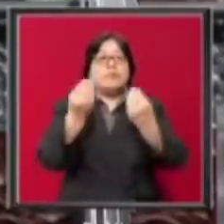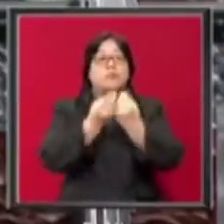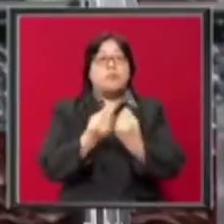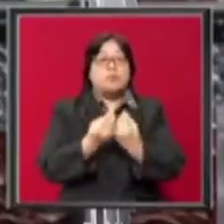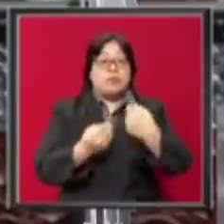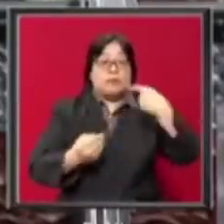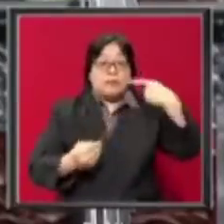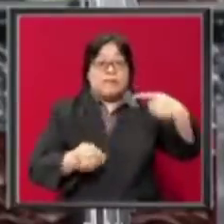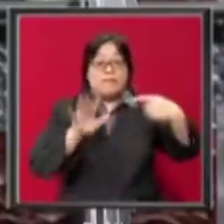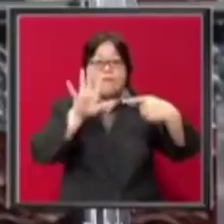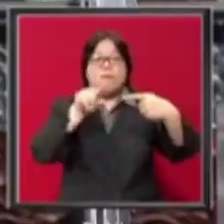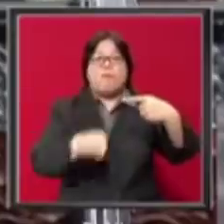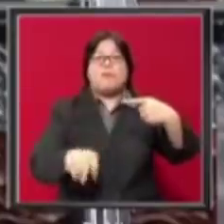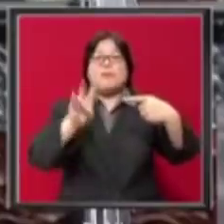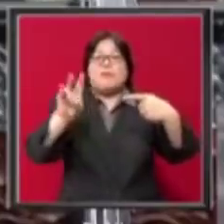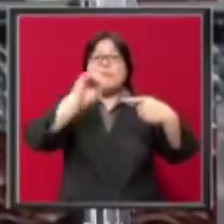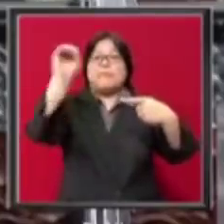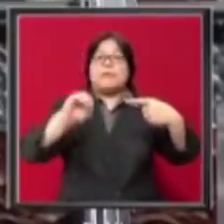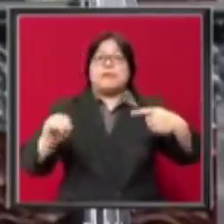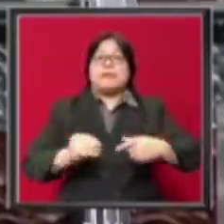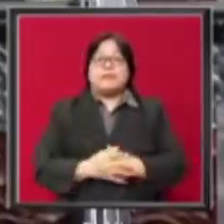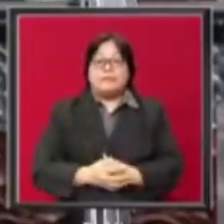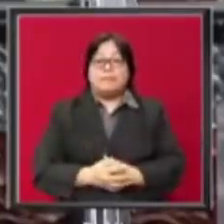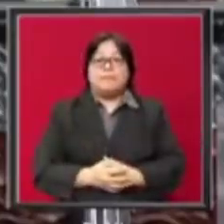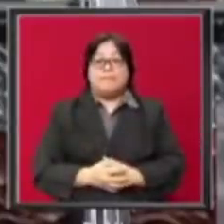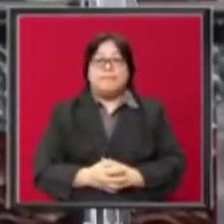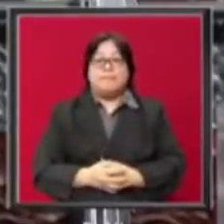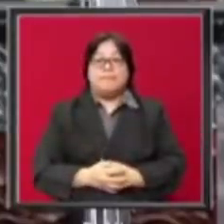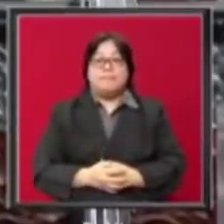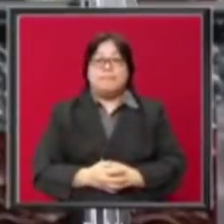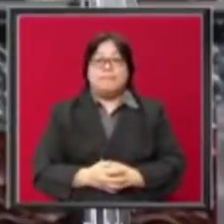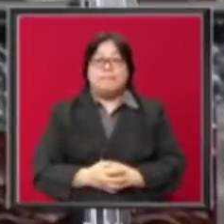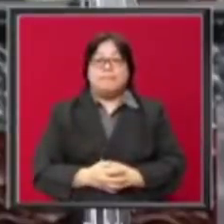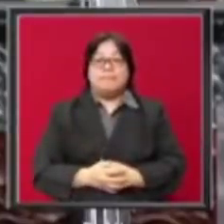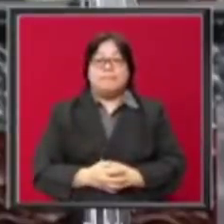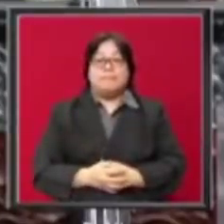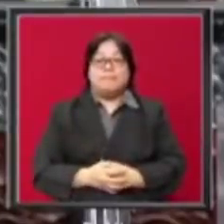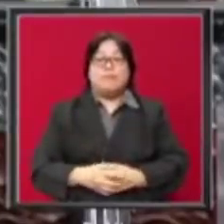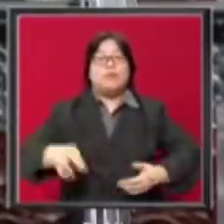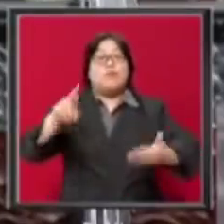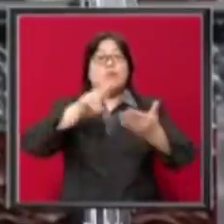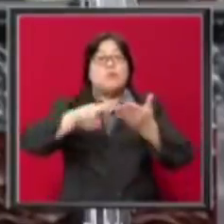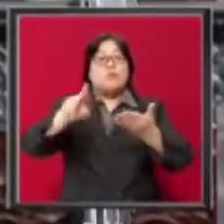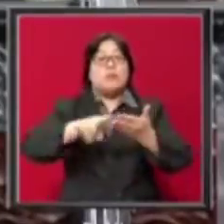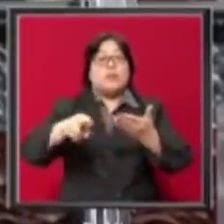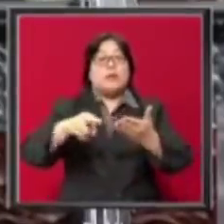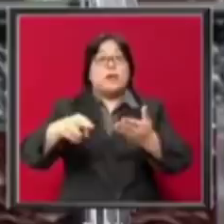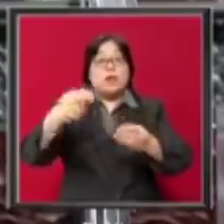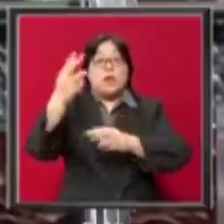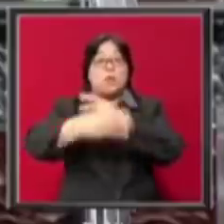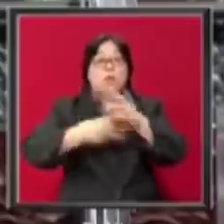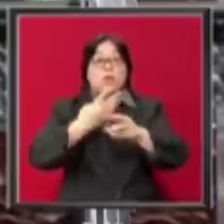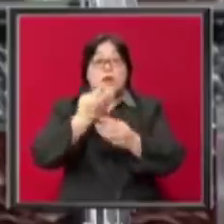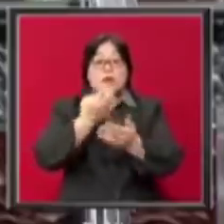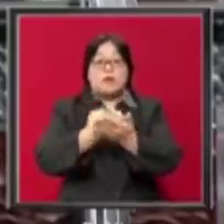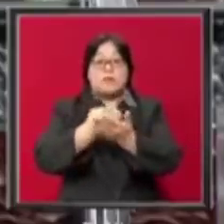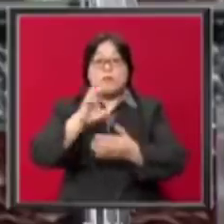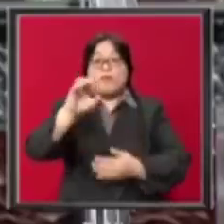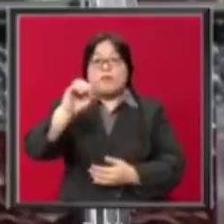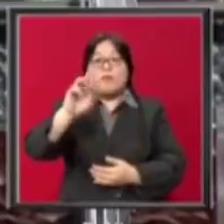ialah -5.7%. Okay. Rujukan World Economic